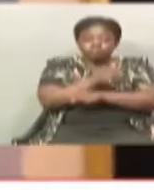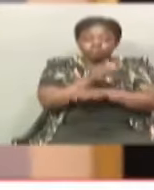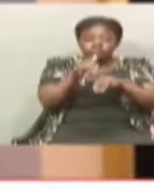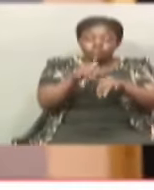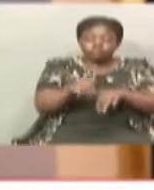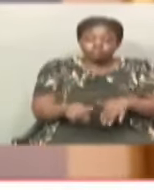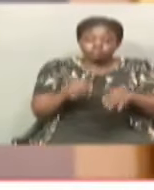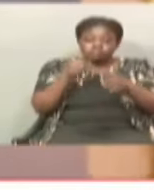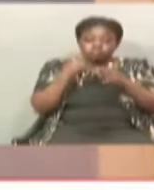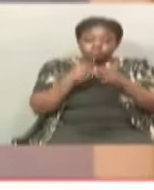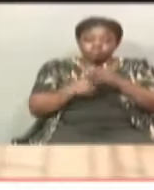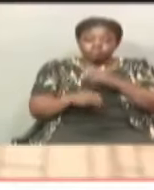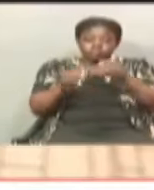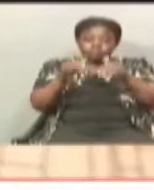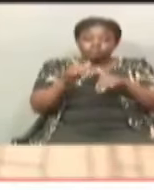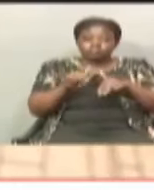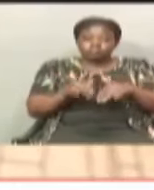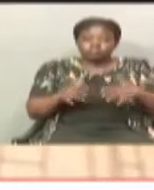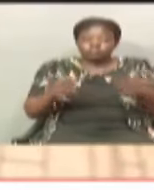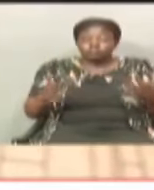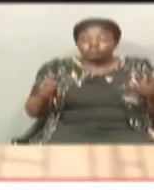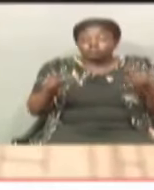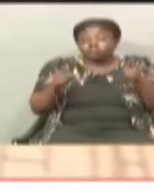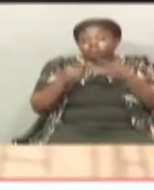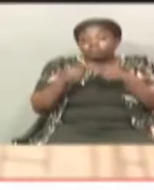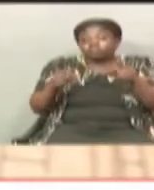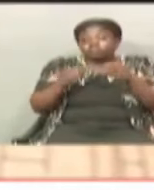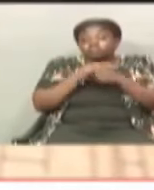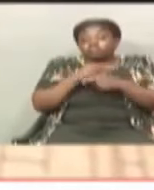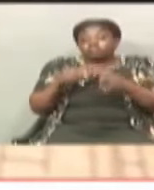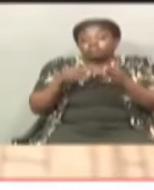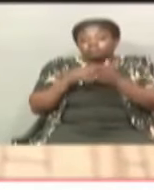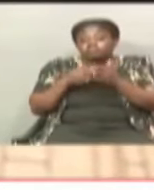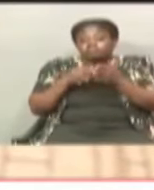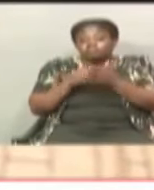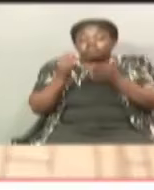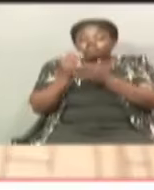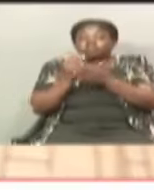alaamye okumuziika mu galanyi ne baganda baabwe ne bakiremesa kuba bali